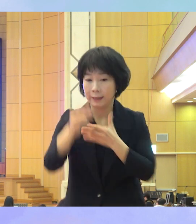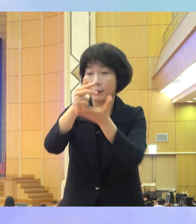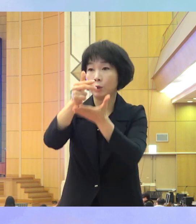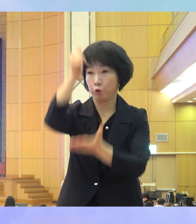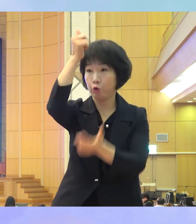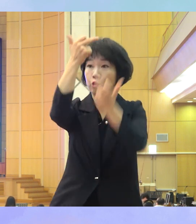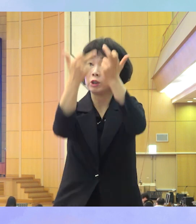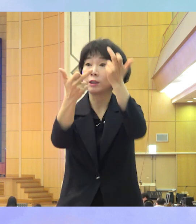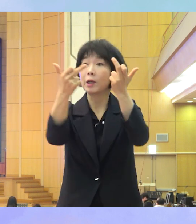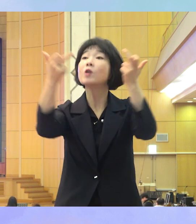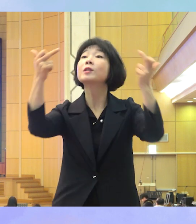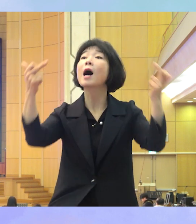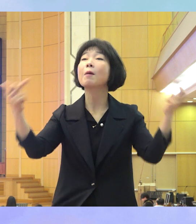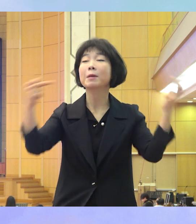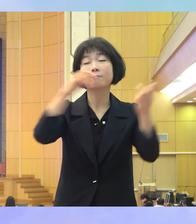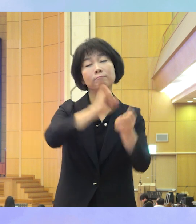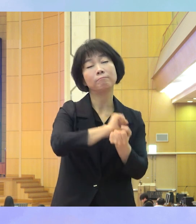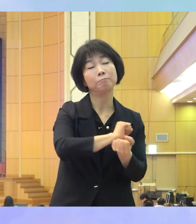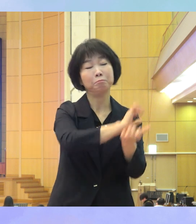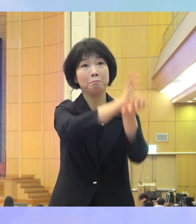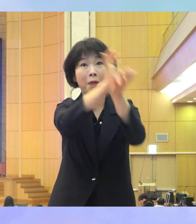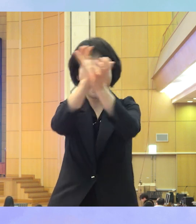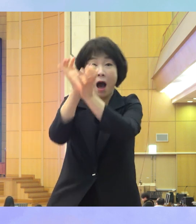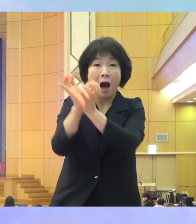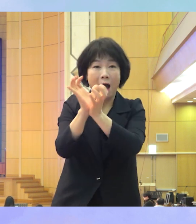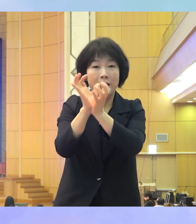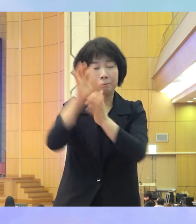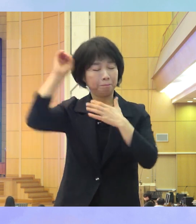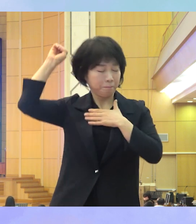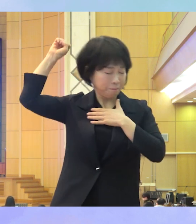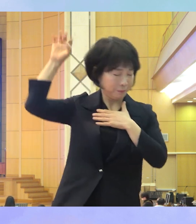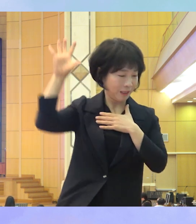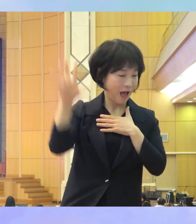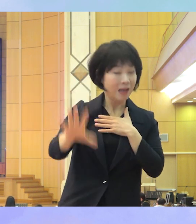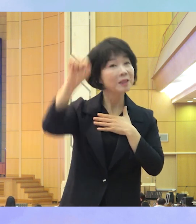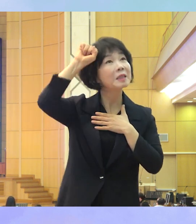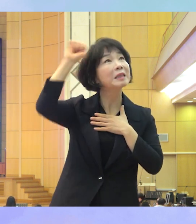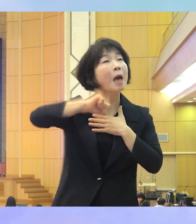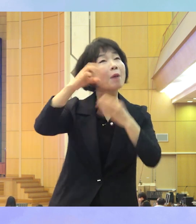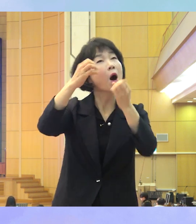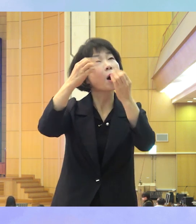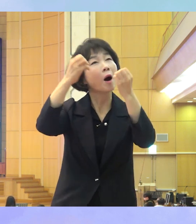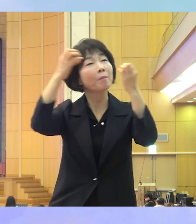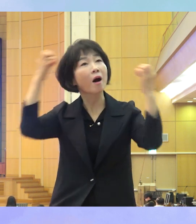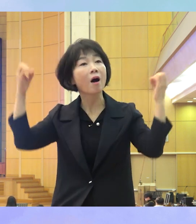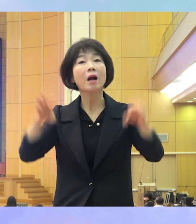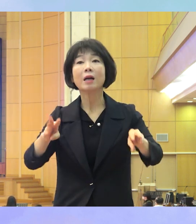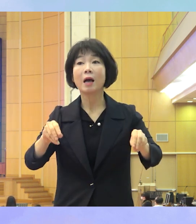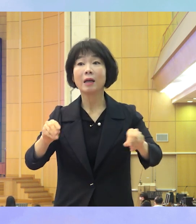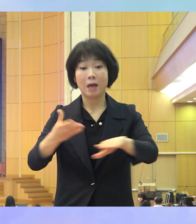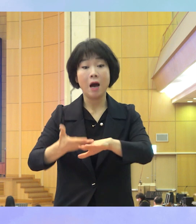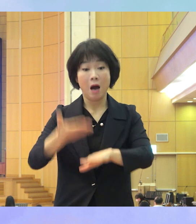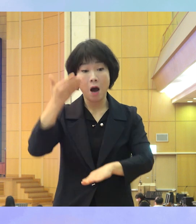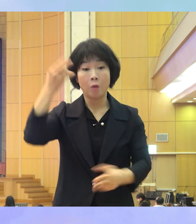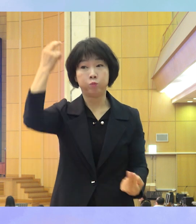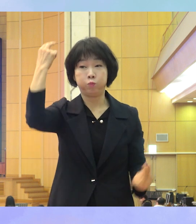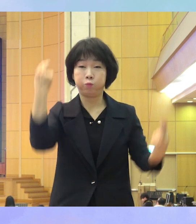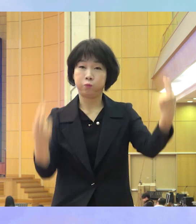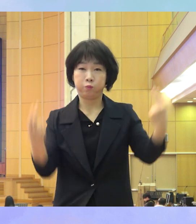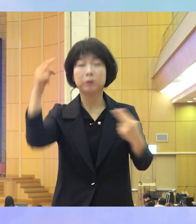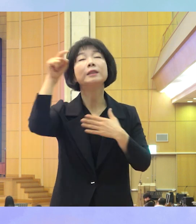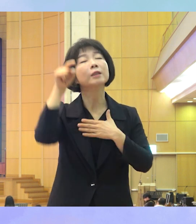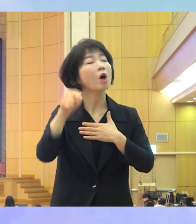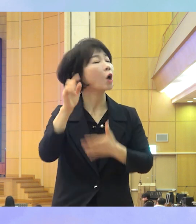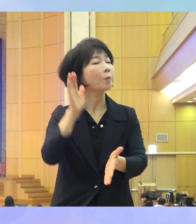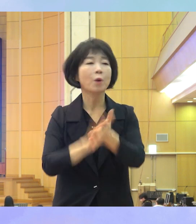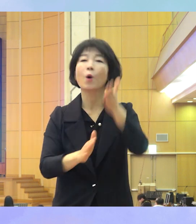원하네. 주는 저 산 밑에 백합 빛나는 새벽별 3절 한 번 더 찬양하시겠습니다.